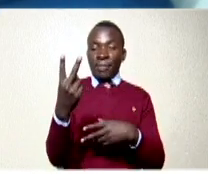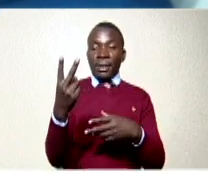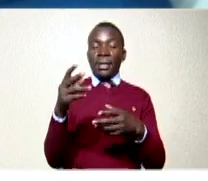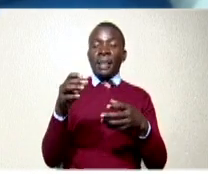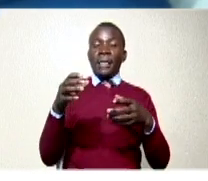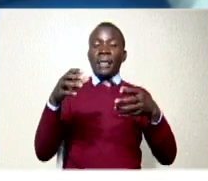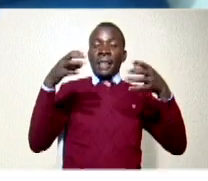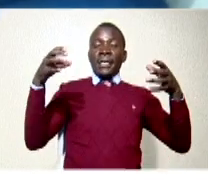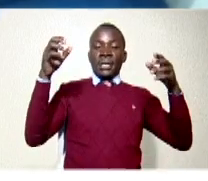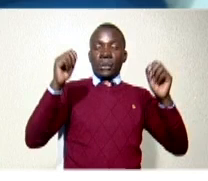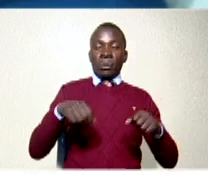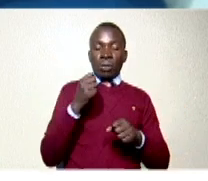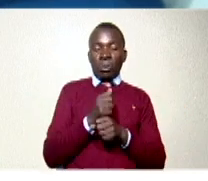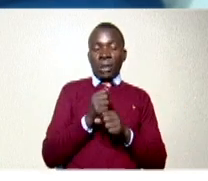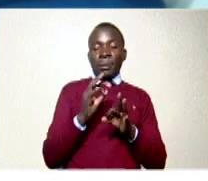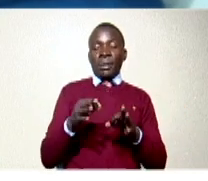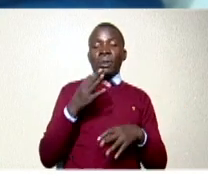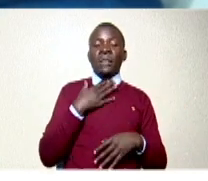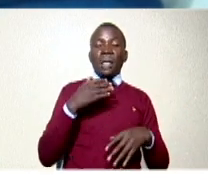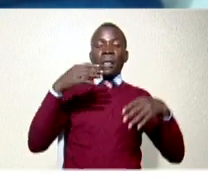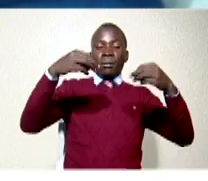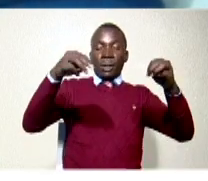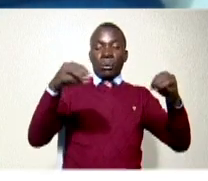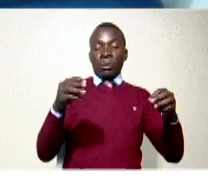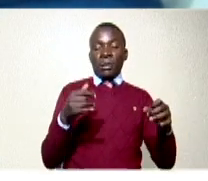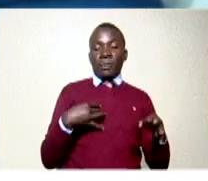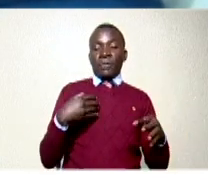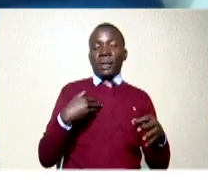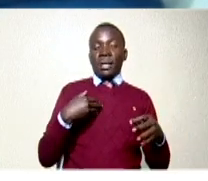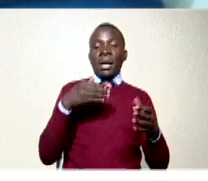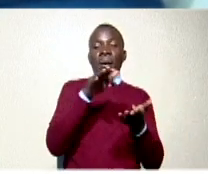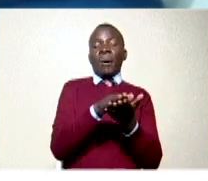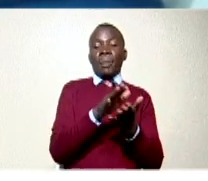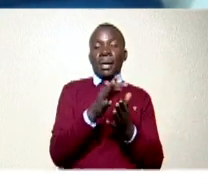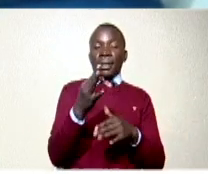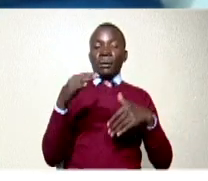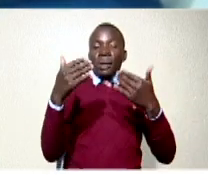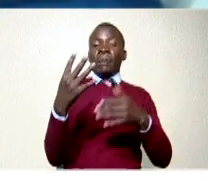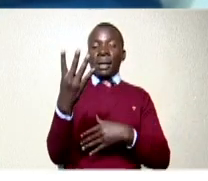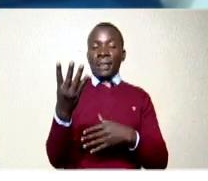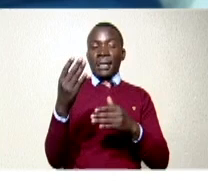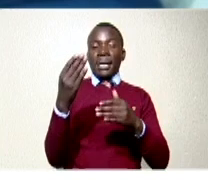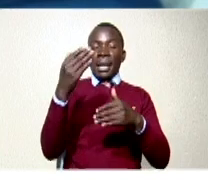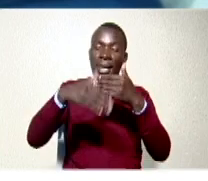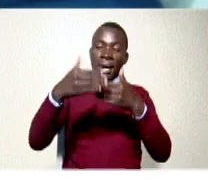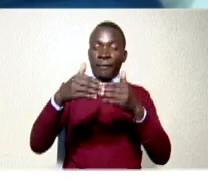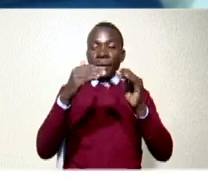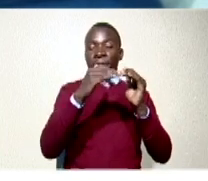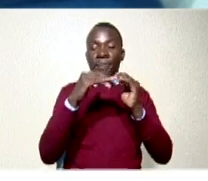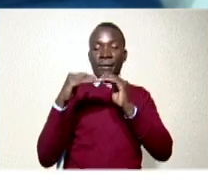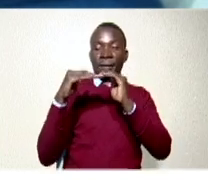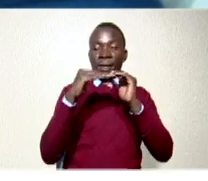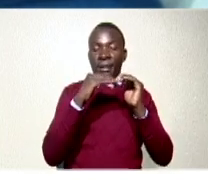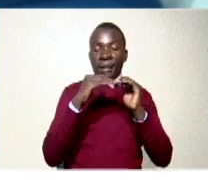zakora ibyo zishatse mu isoko ifite amabanki atatu ane asa naho yenda kunganya ubushobozi icyo gihe wizeye